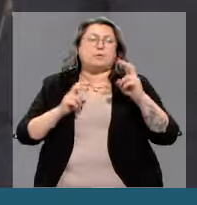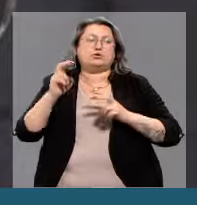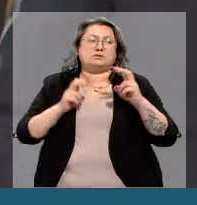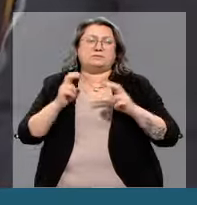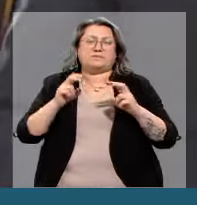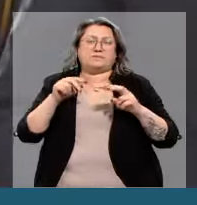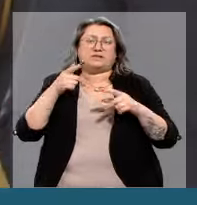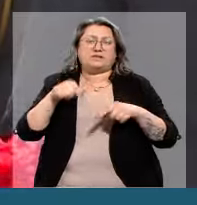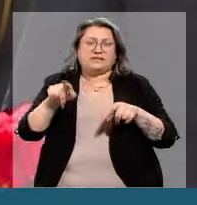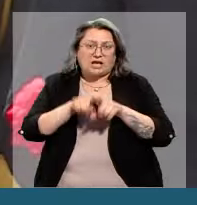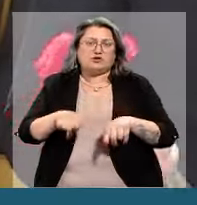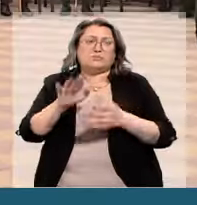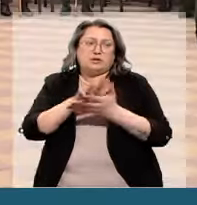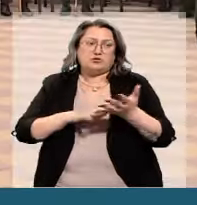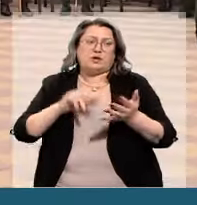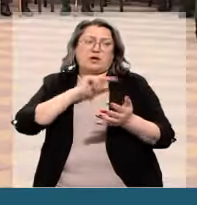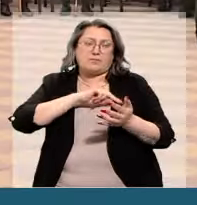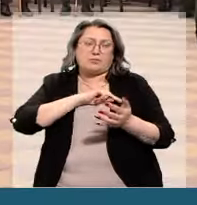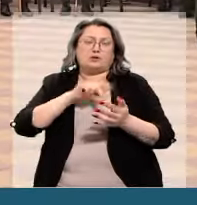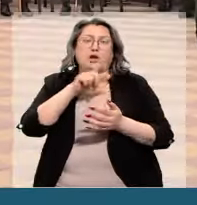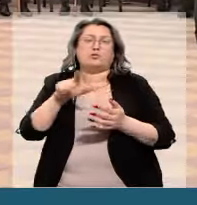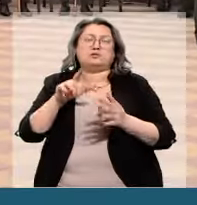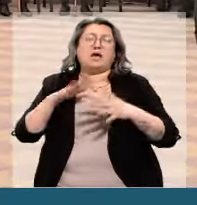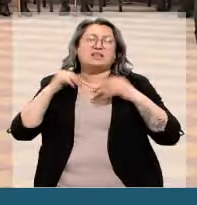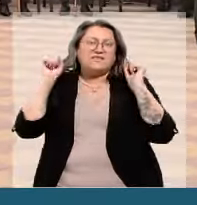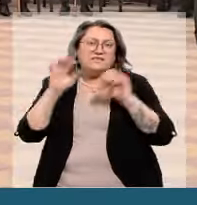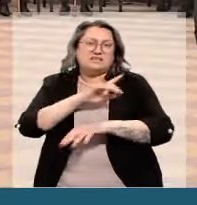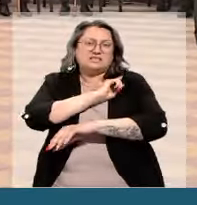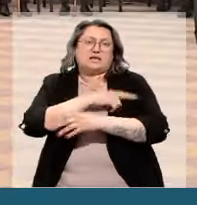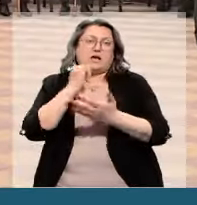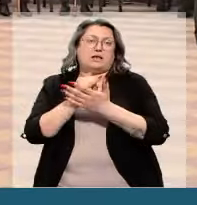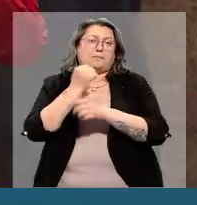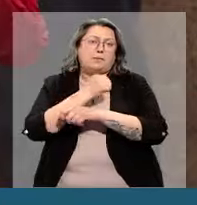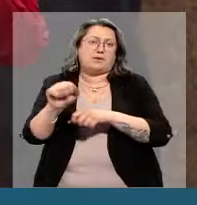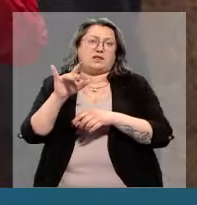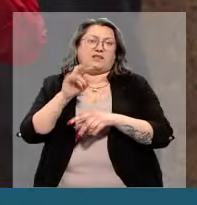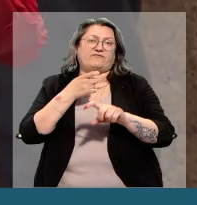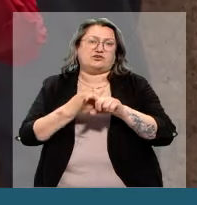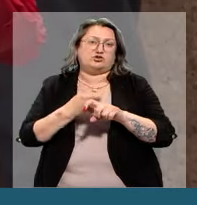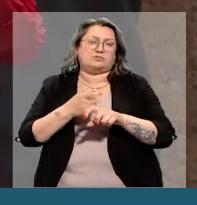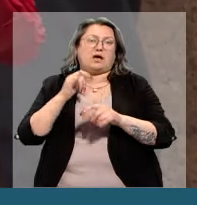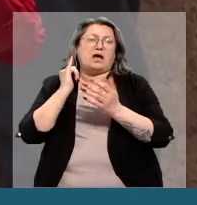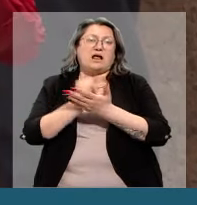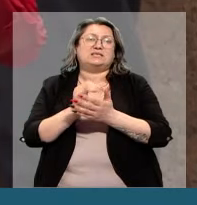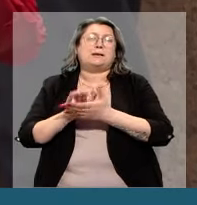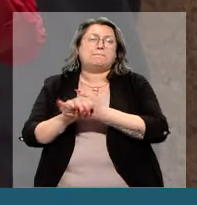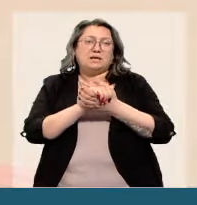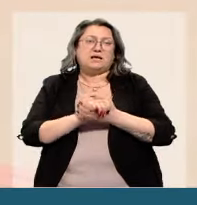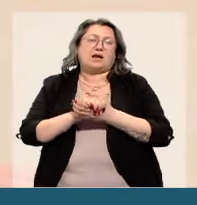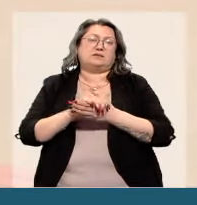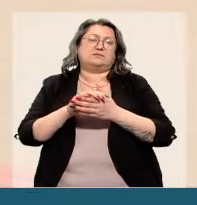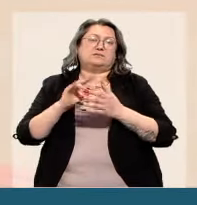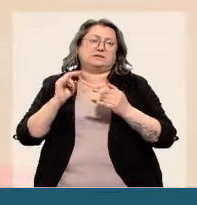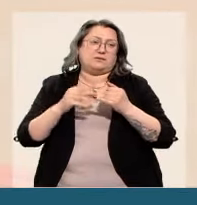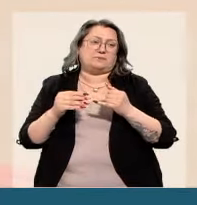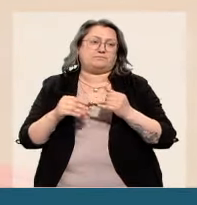промышленных предприятий, где также продолжалась работа. Люди отдавали все силы ради победы над фашизмом, ради мира на земле.